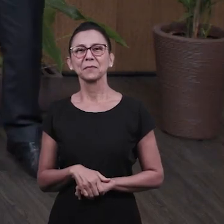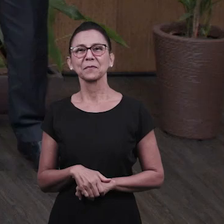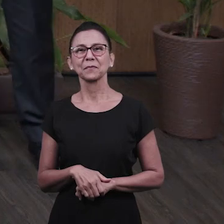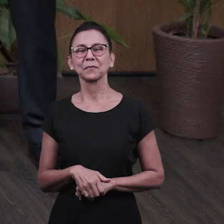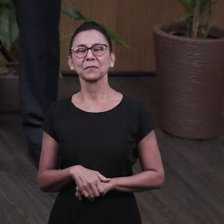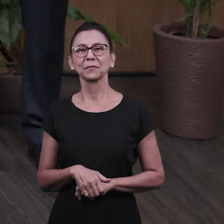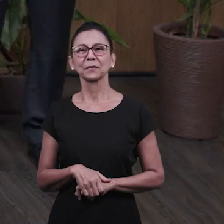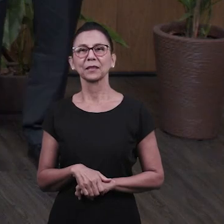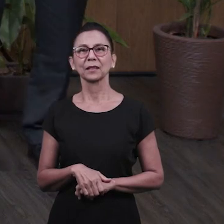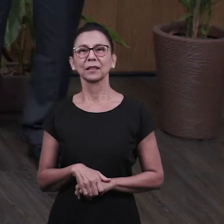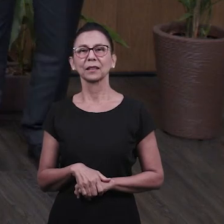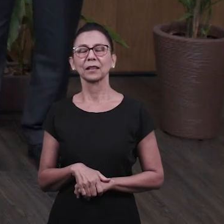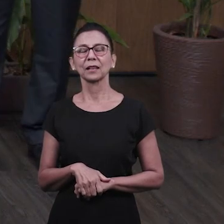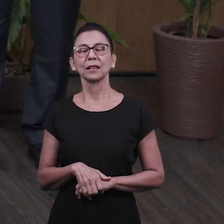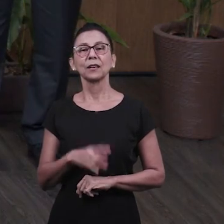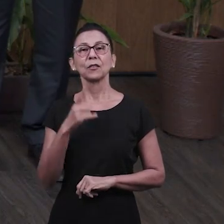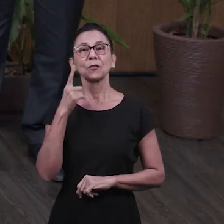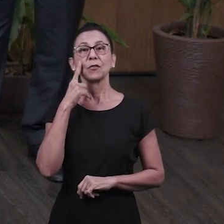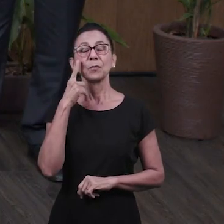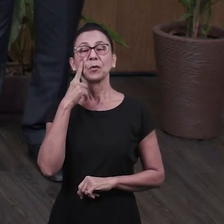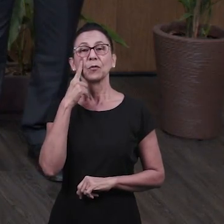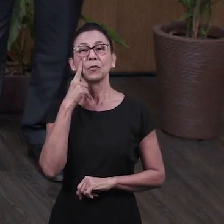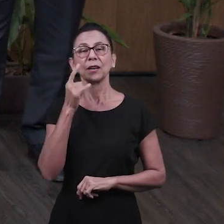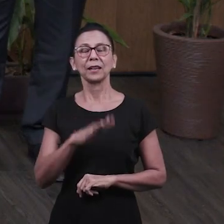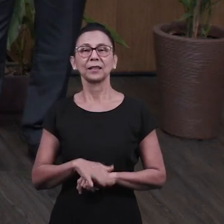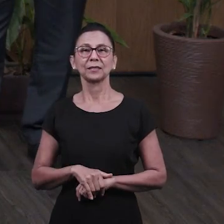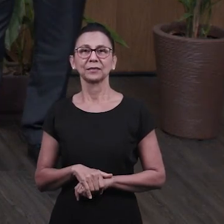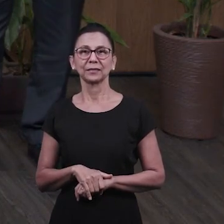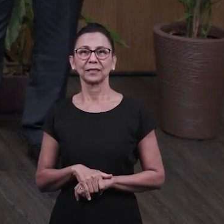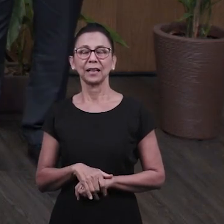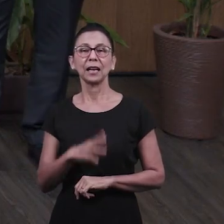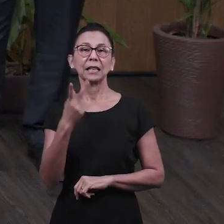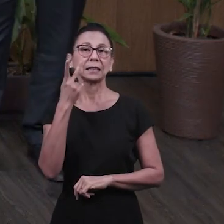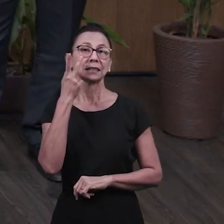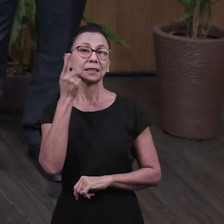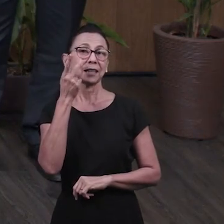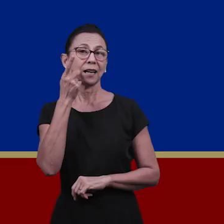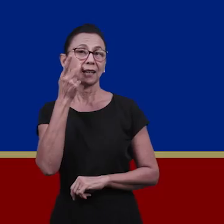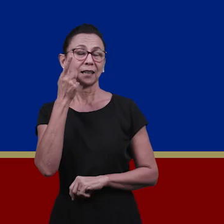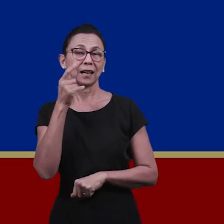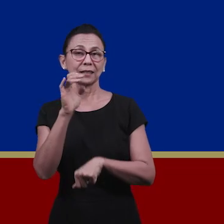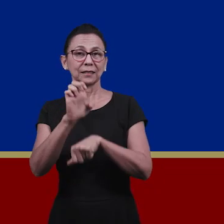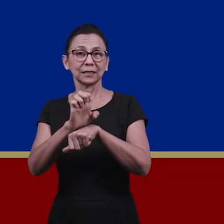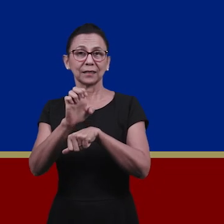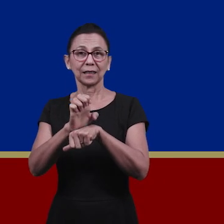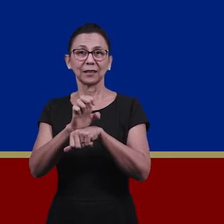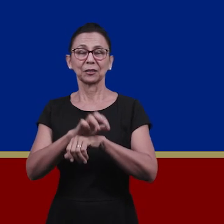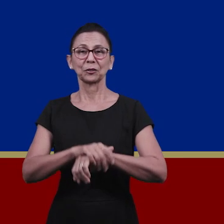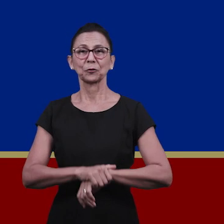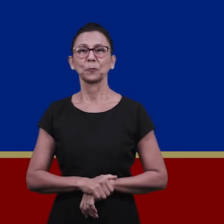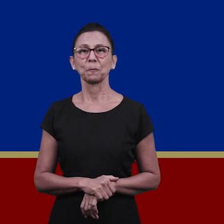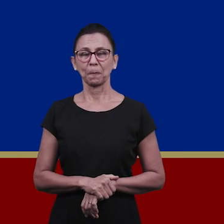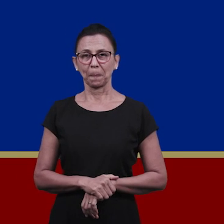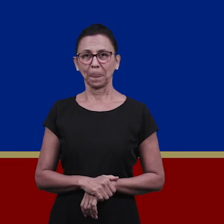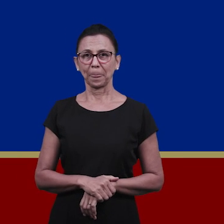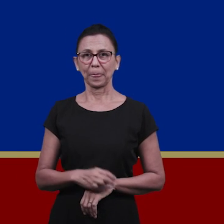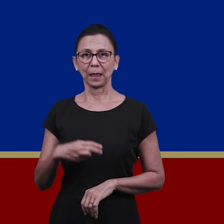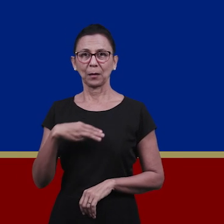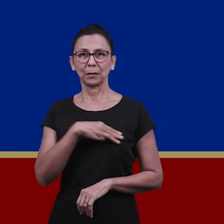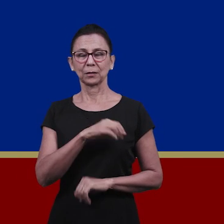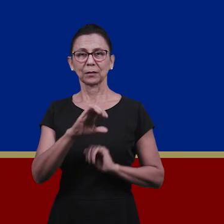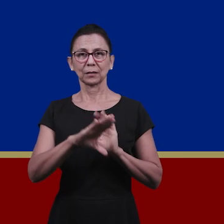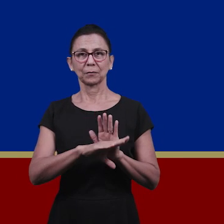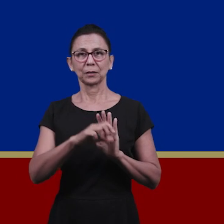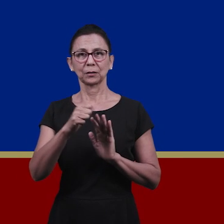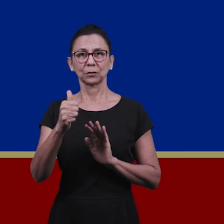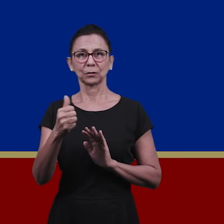qui a été envoyé par Moacir Neto de Ceará, la ville de Maranguape, qui dit: